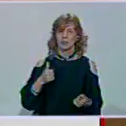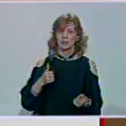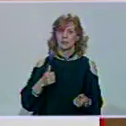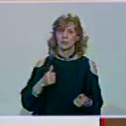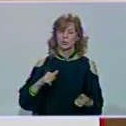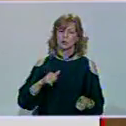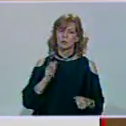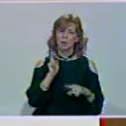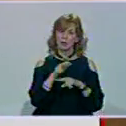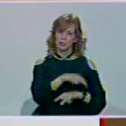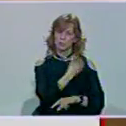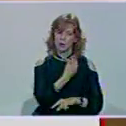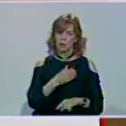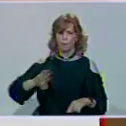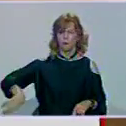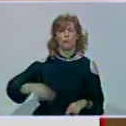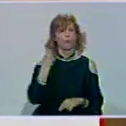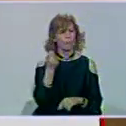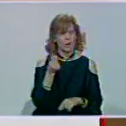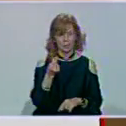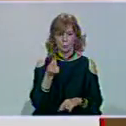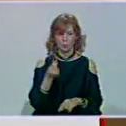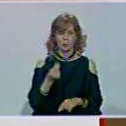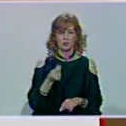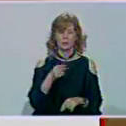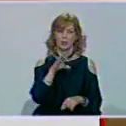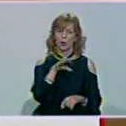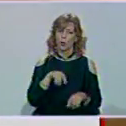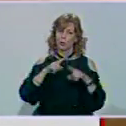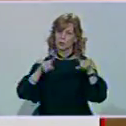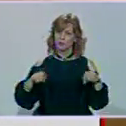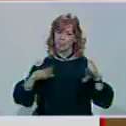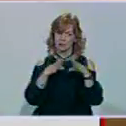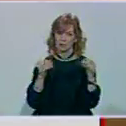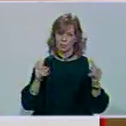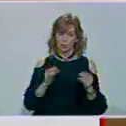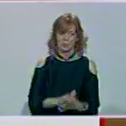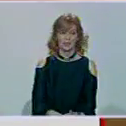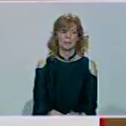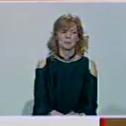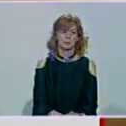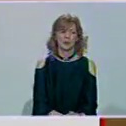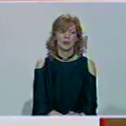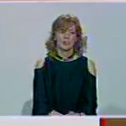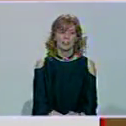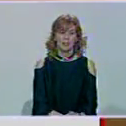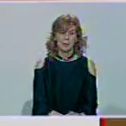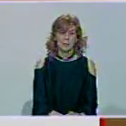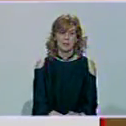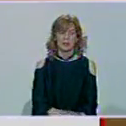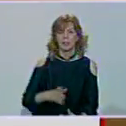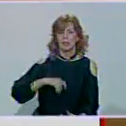buni din toate, din locuri voastre din țară. Răspunsul lui Einstein, știi, care a zis că la teoria relativității